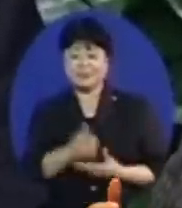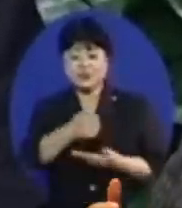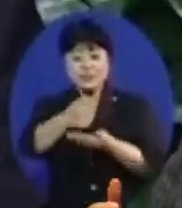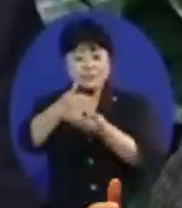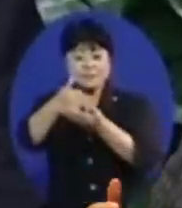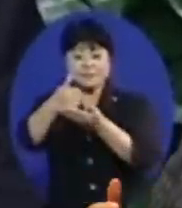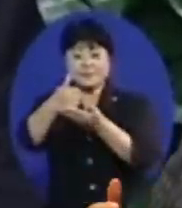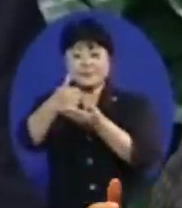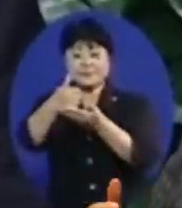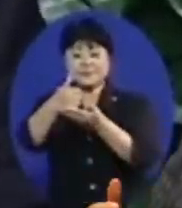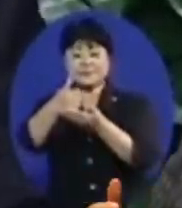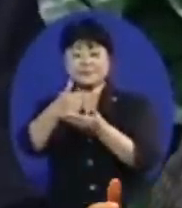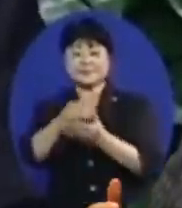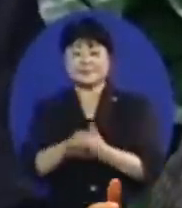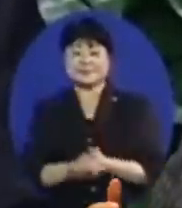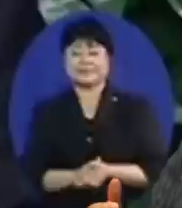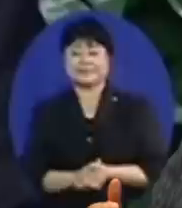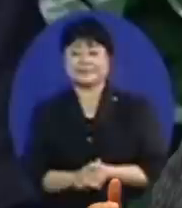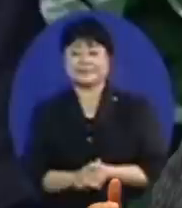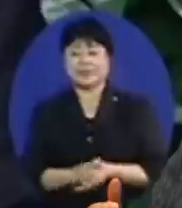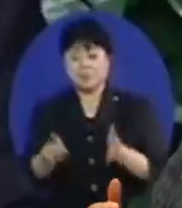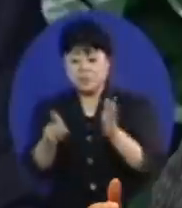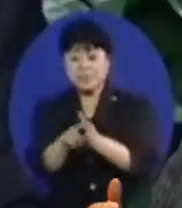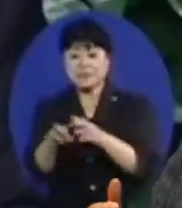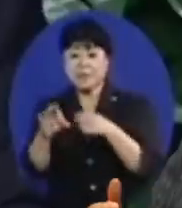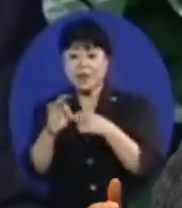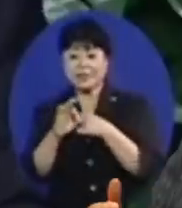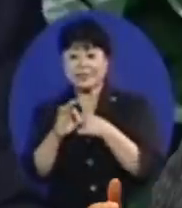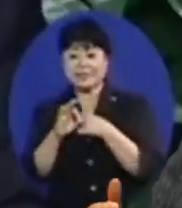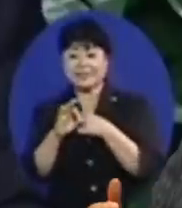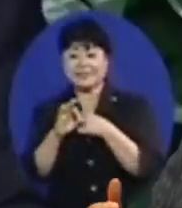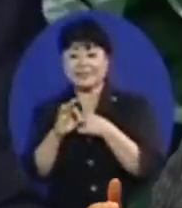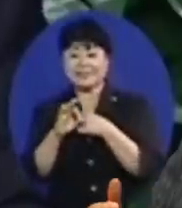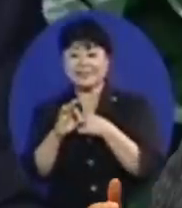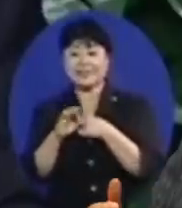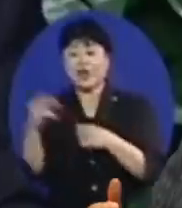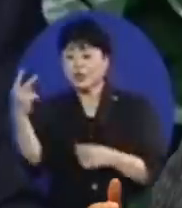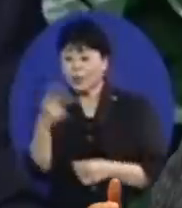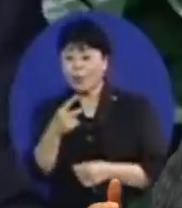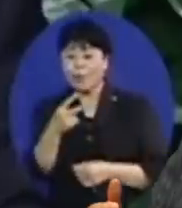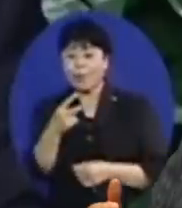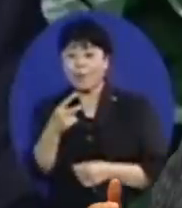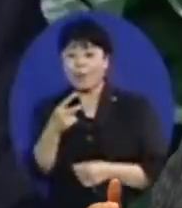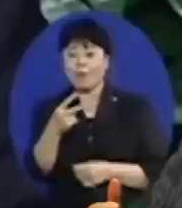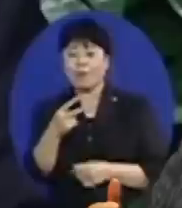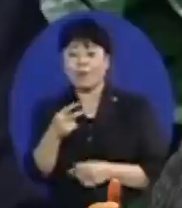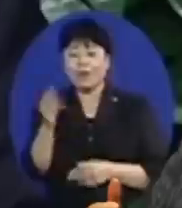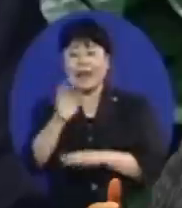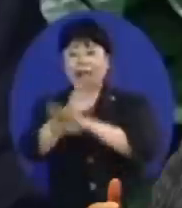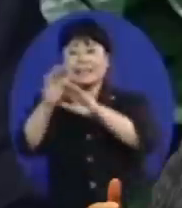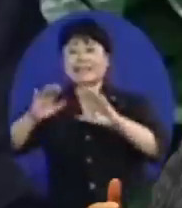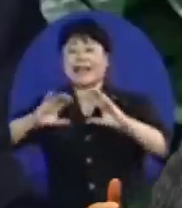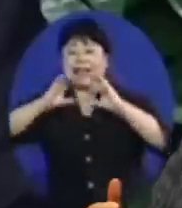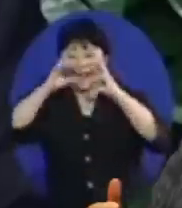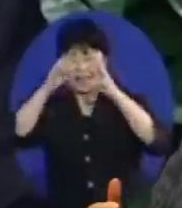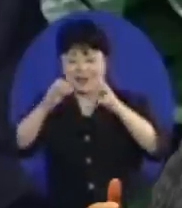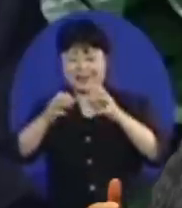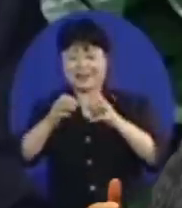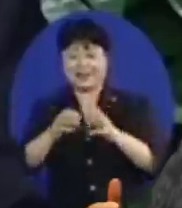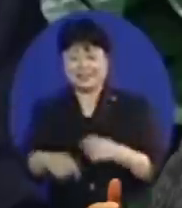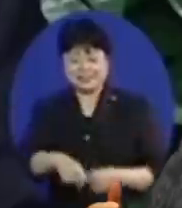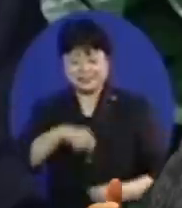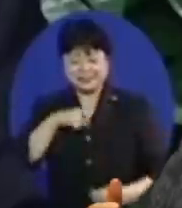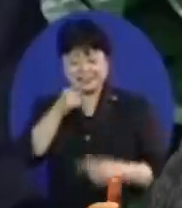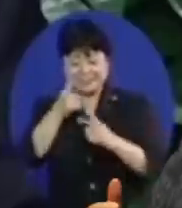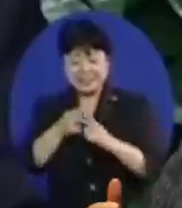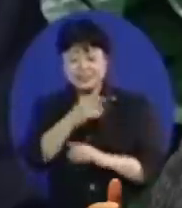주님을 꽉 믿으면 그리고 하늘나라와 하늘의 의인